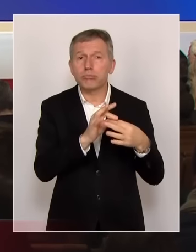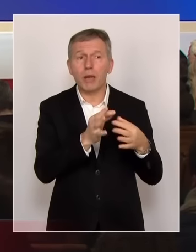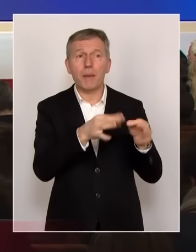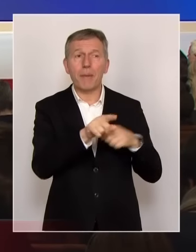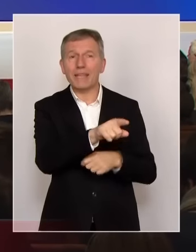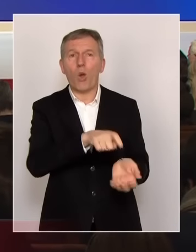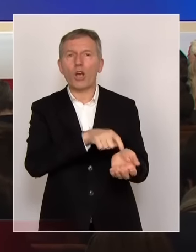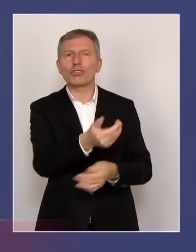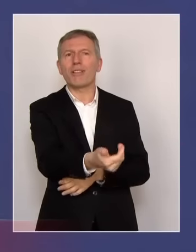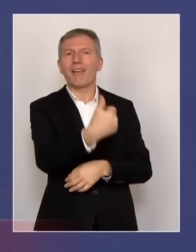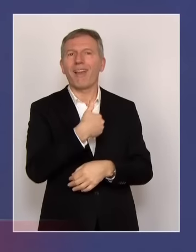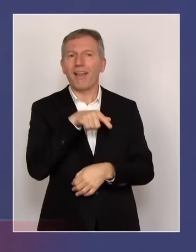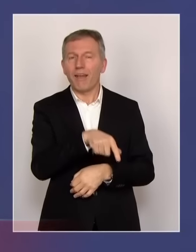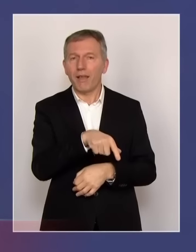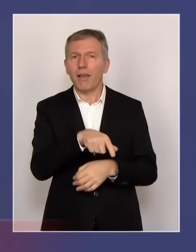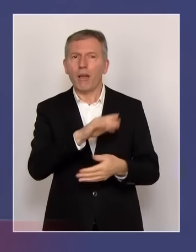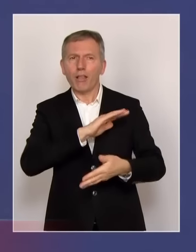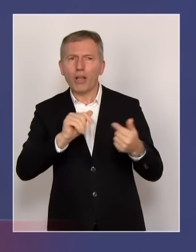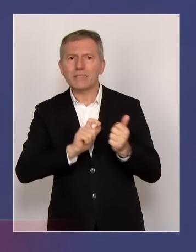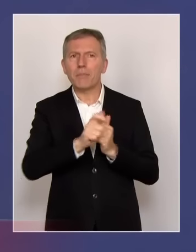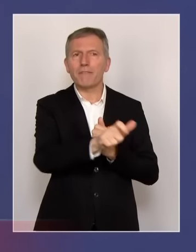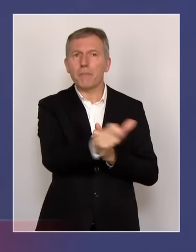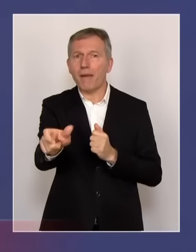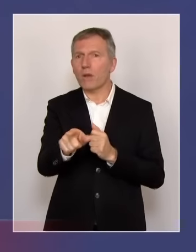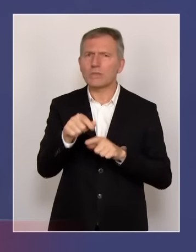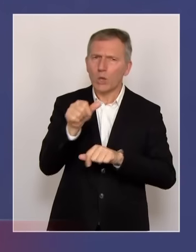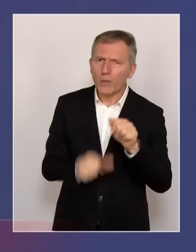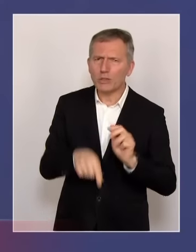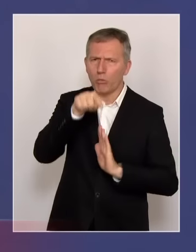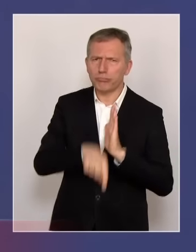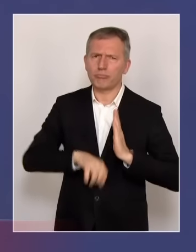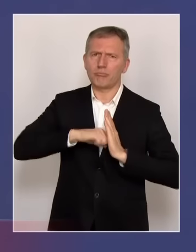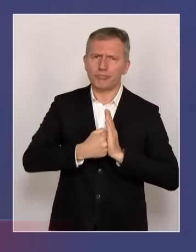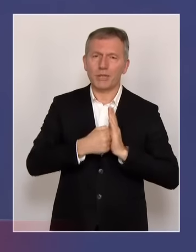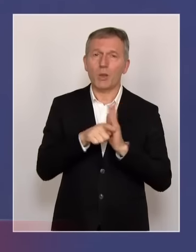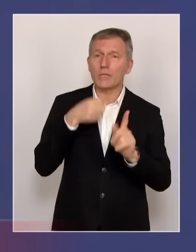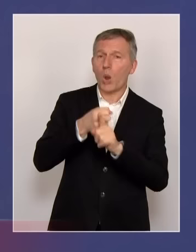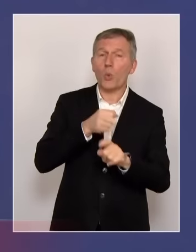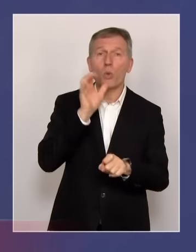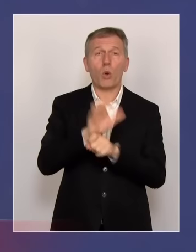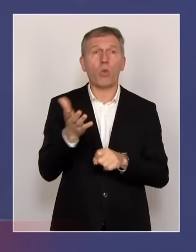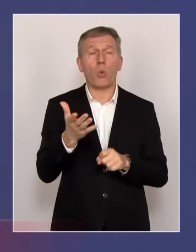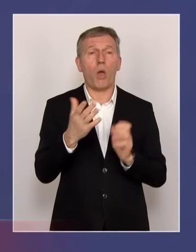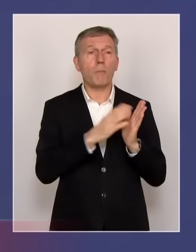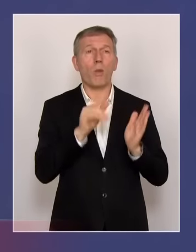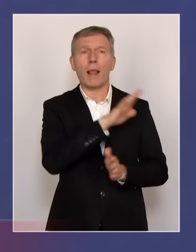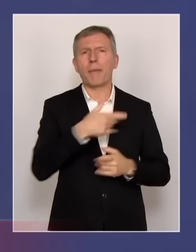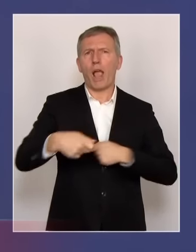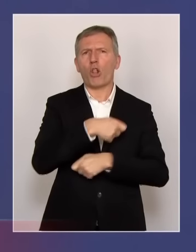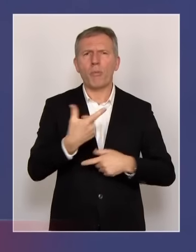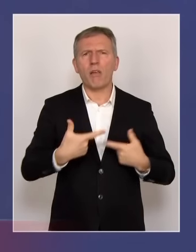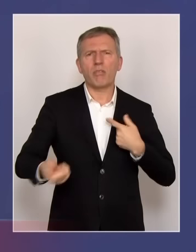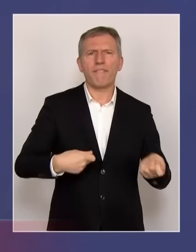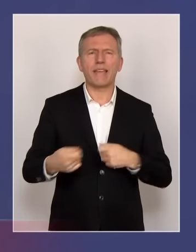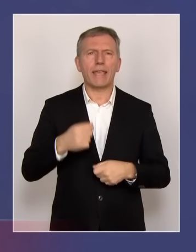d'origine et de transit, des conditionnalités plus franches et une lutte sans relâche contre le modèle économique des passeurs et des trafiquants d